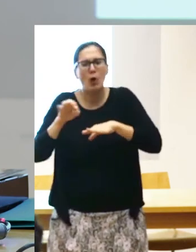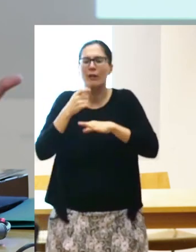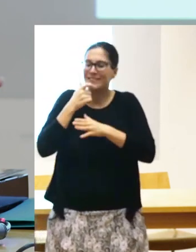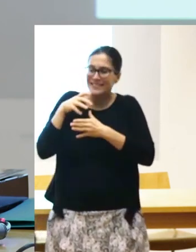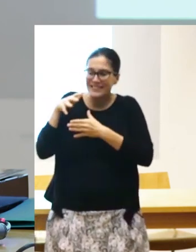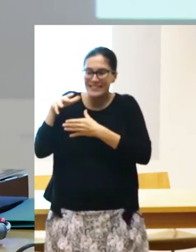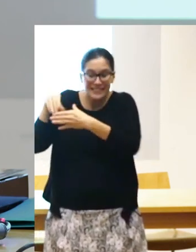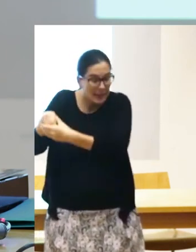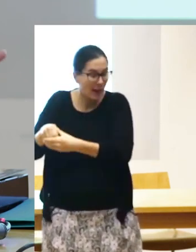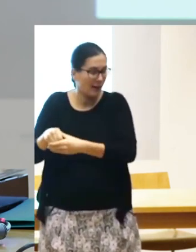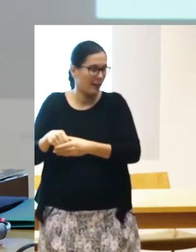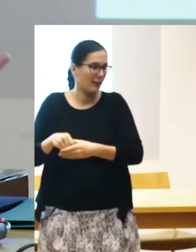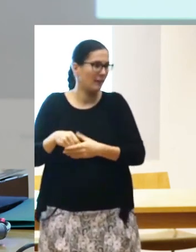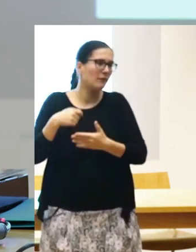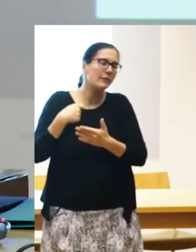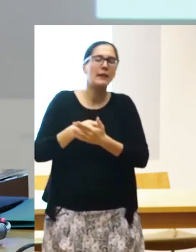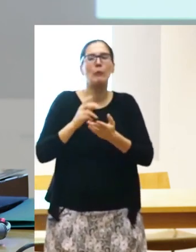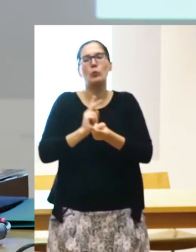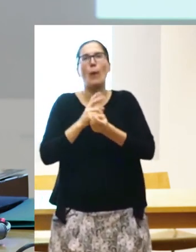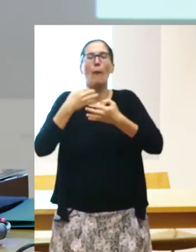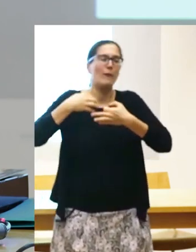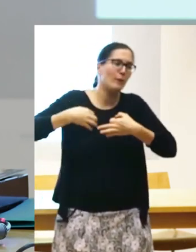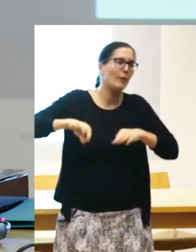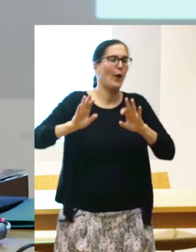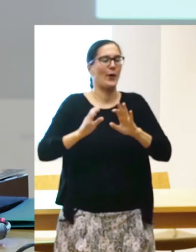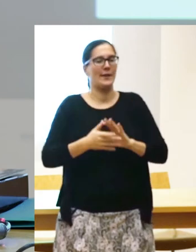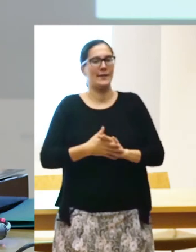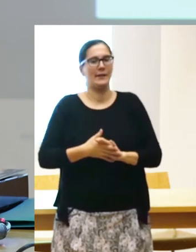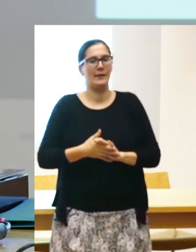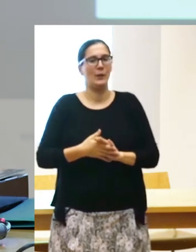prostě v nějakém střednědobém horizontu